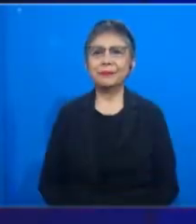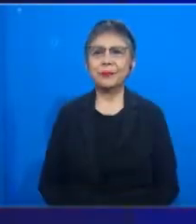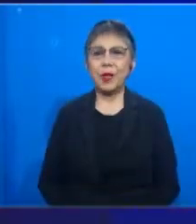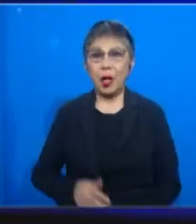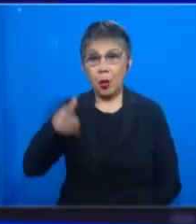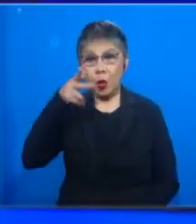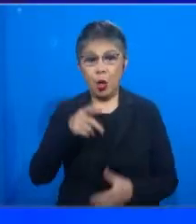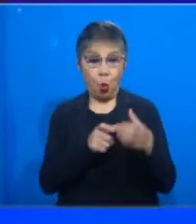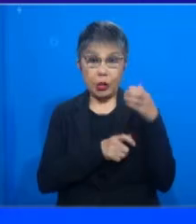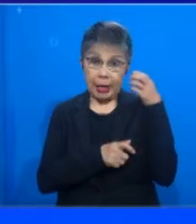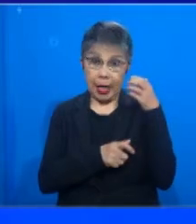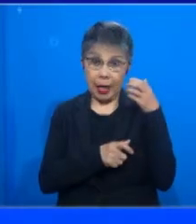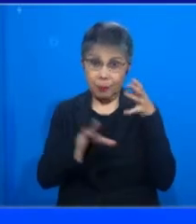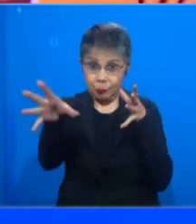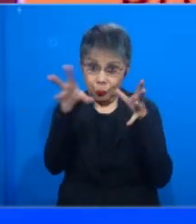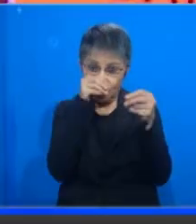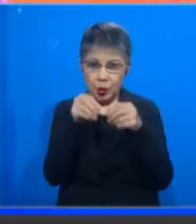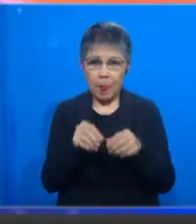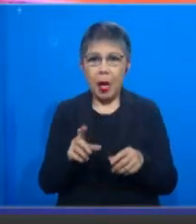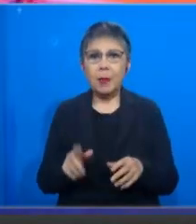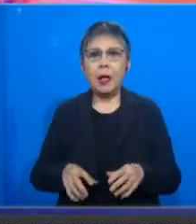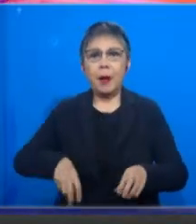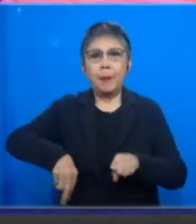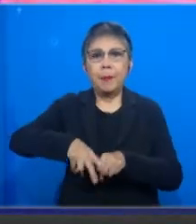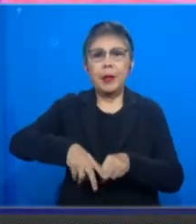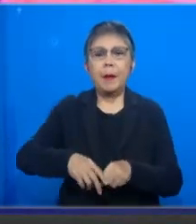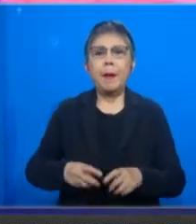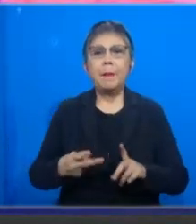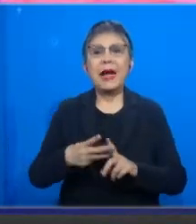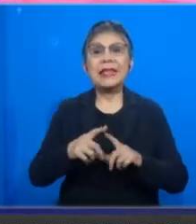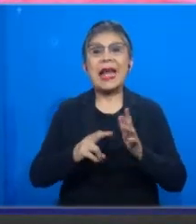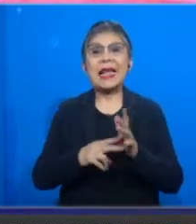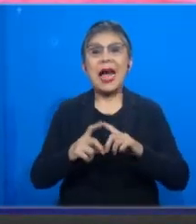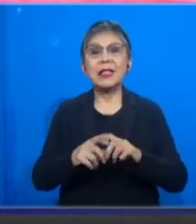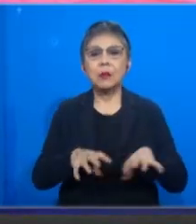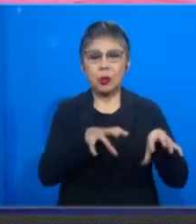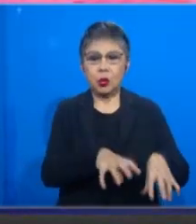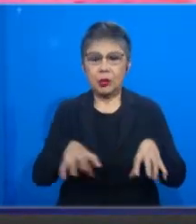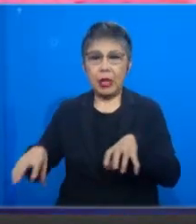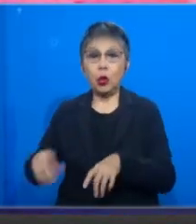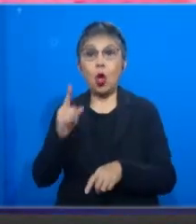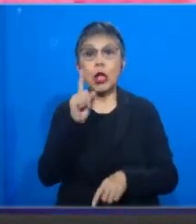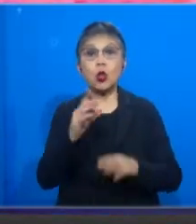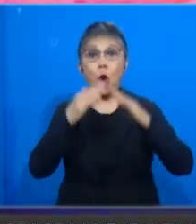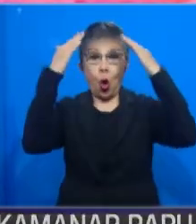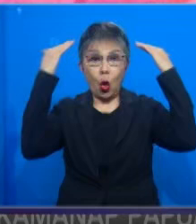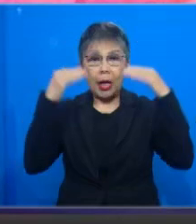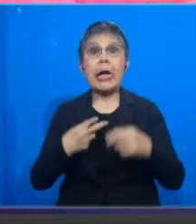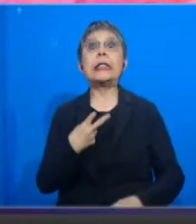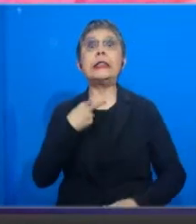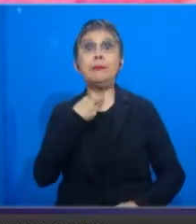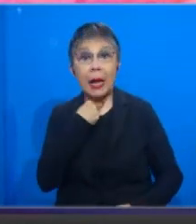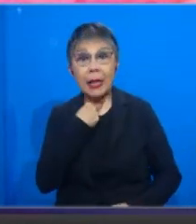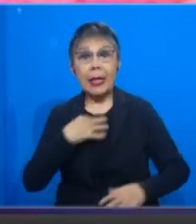Kamera ponsel warga merekam momen dramatis ketika tim Basarnas Kabupaten Cilacap berupaya mengevakuasi seorang petani yang terjebak banjir bandang